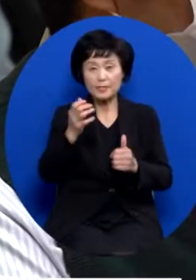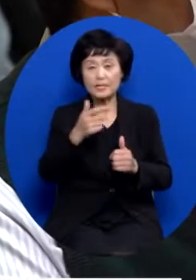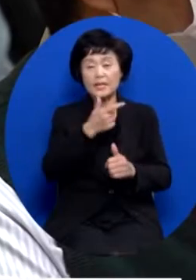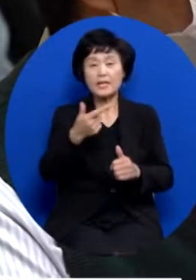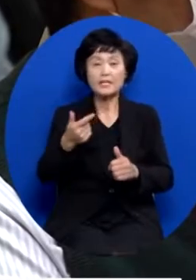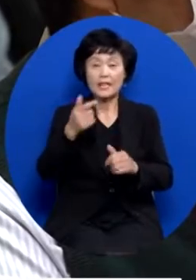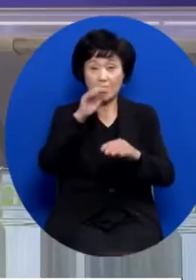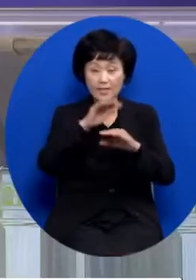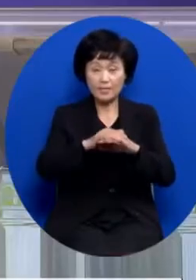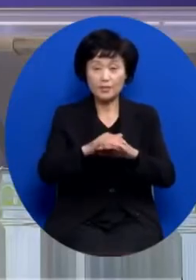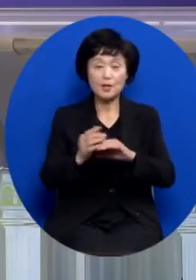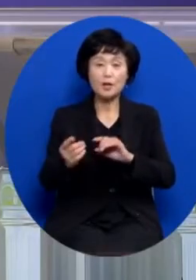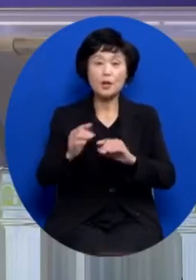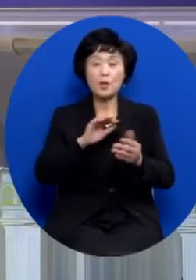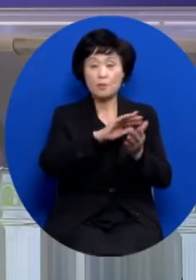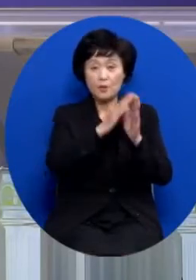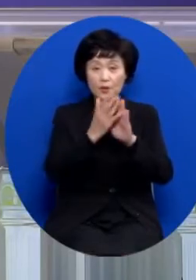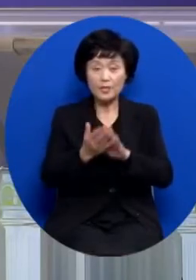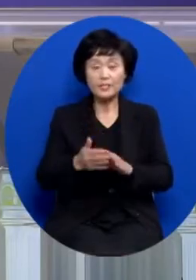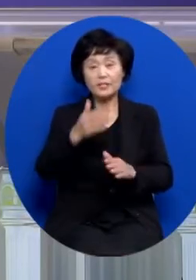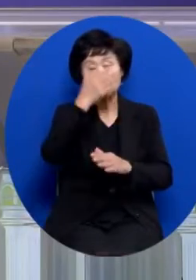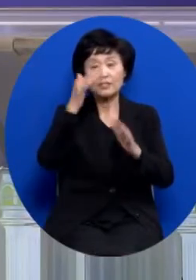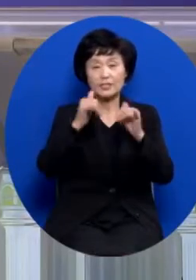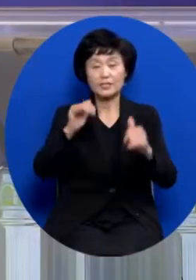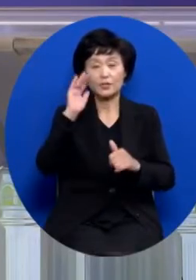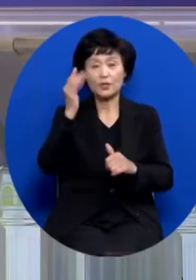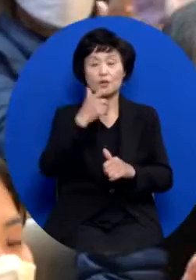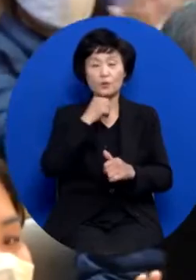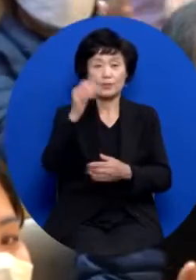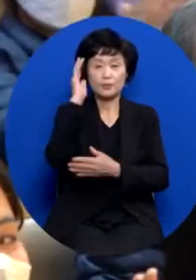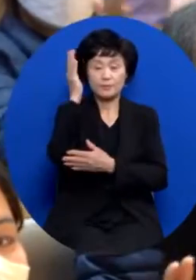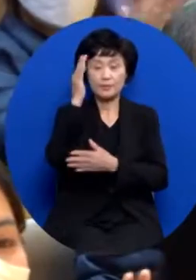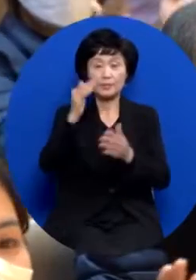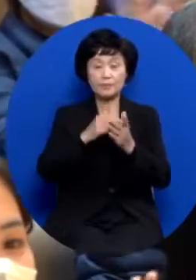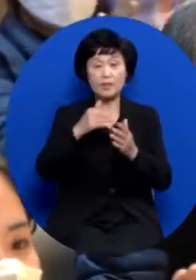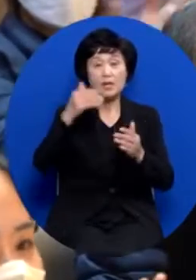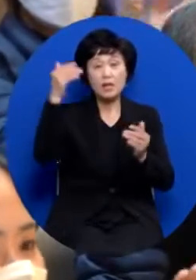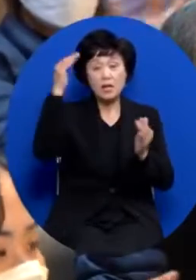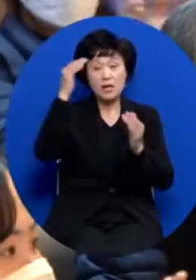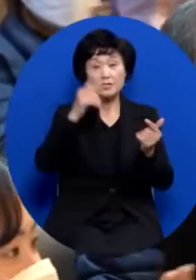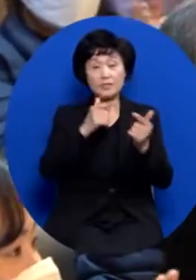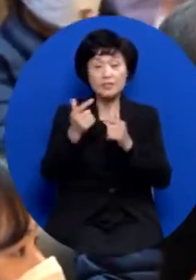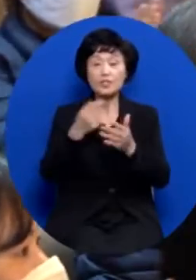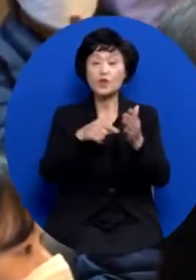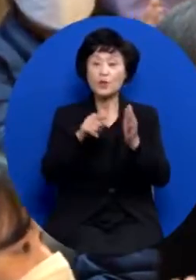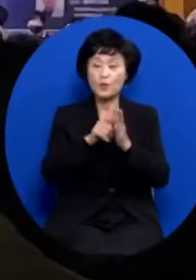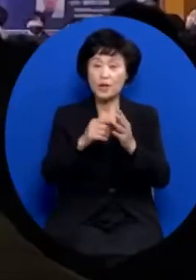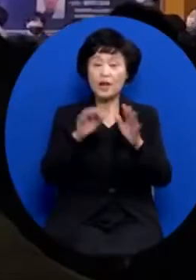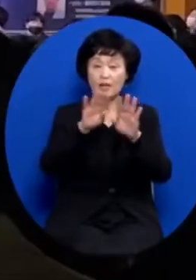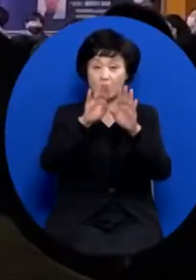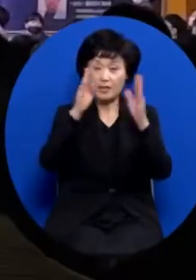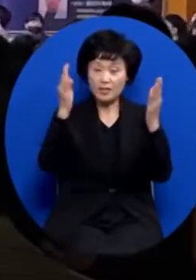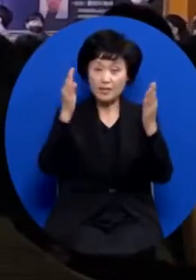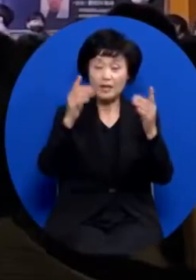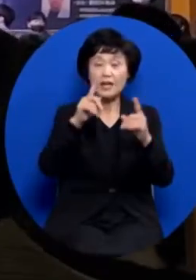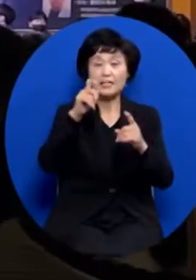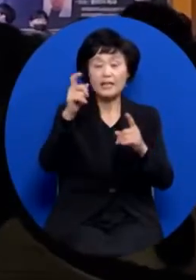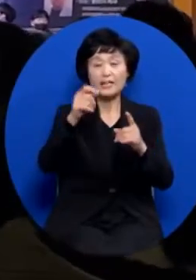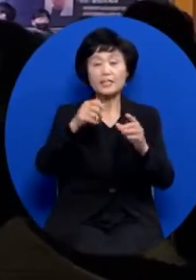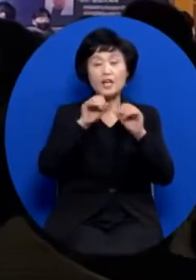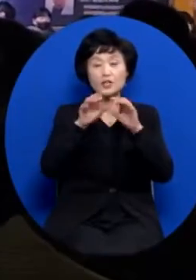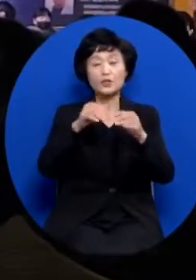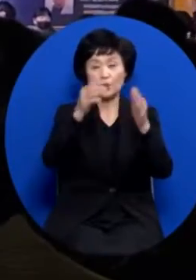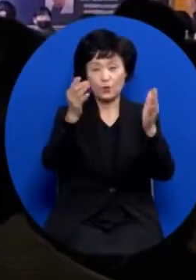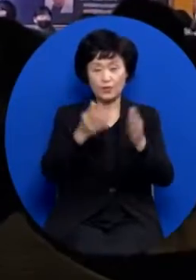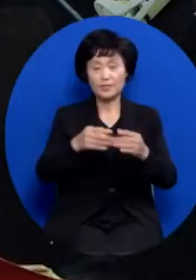청년들이 되길 바란다고 말했습니다. 대전 지역 청년과 대학생들을 위해 열린 집회는 11개의 선교단체가 참석했습니다.